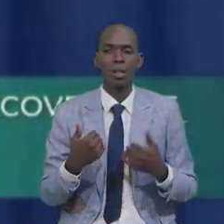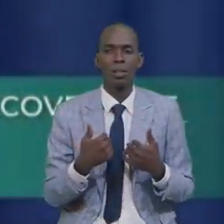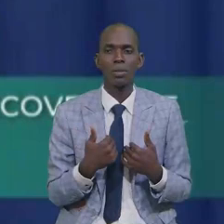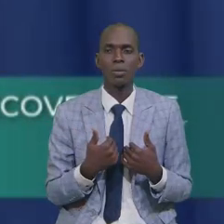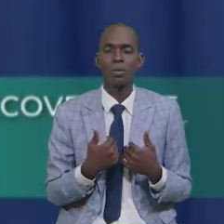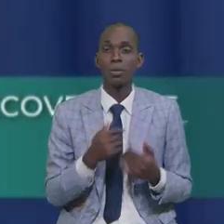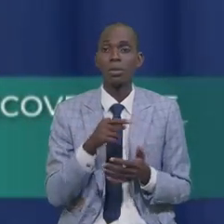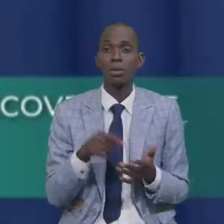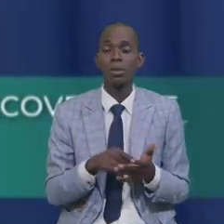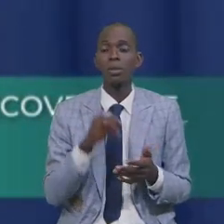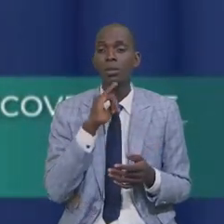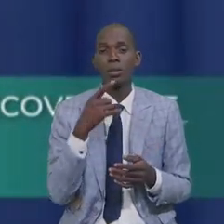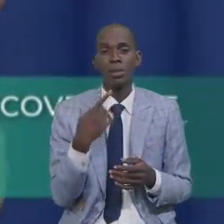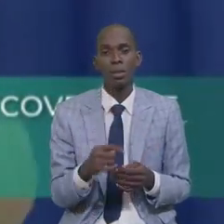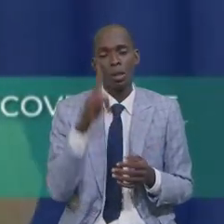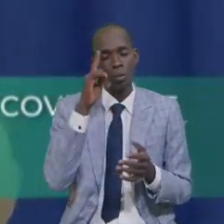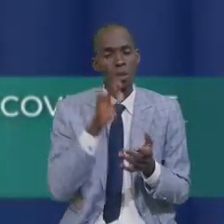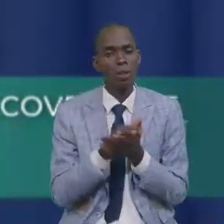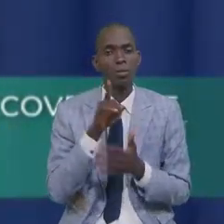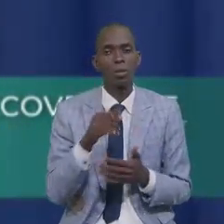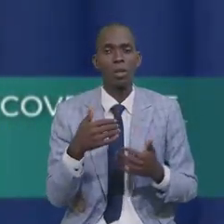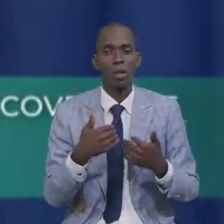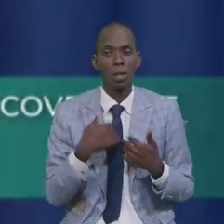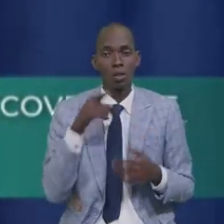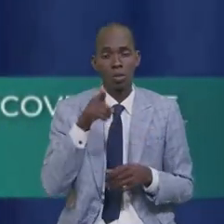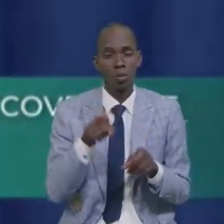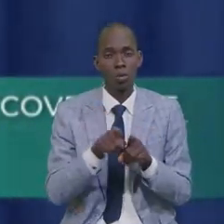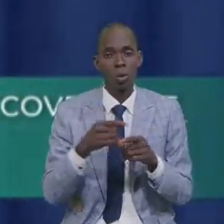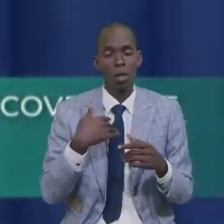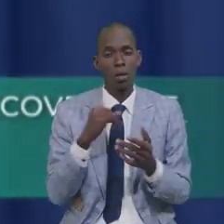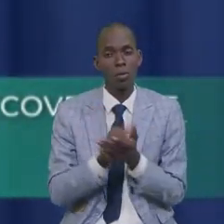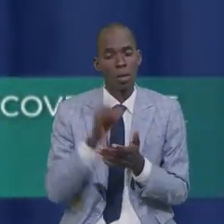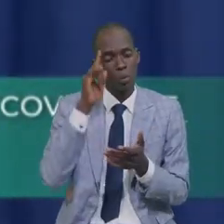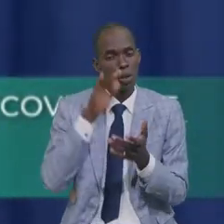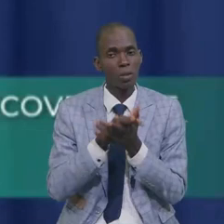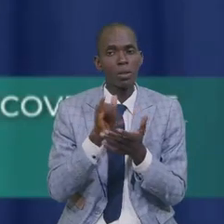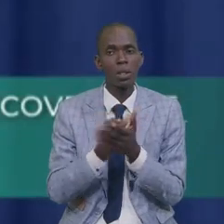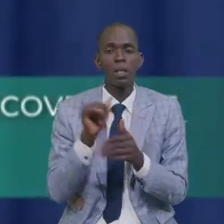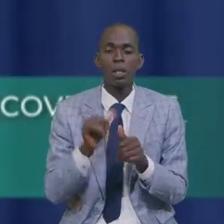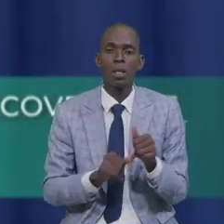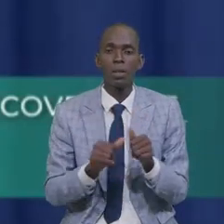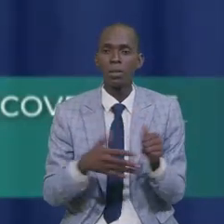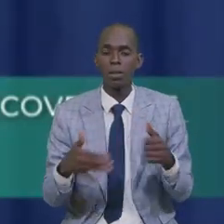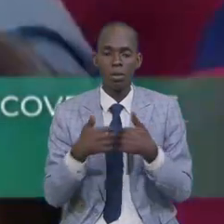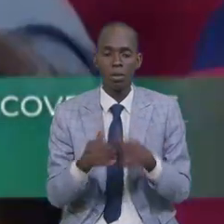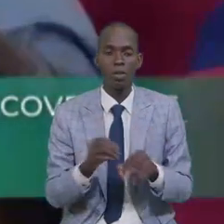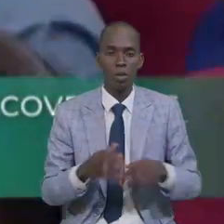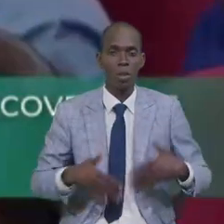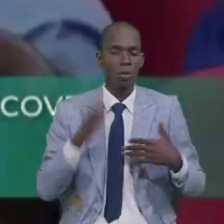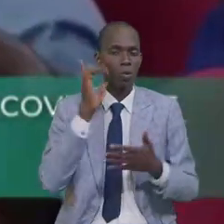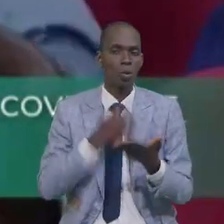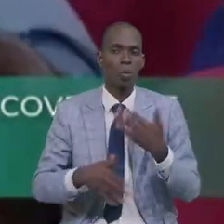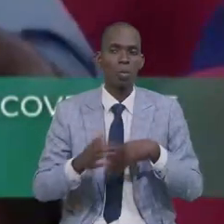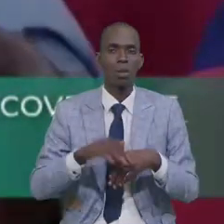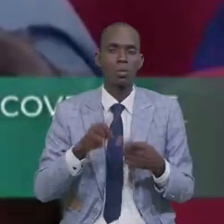ce recouvrement. C'est la conviction qu'il a. Tu as cette conviction que tout ce que tu as perdu dans ta vie